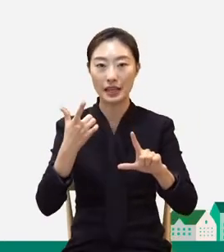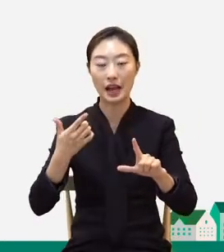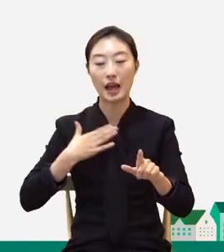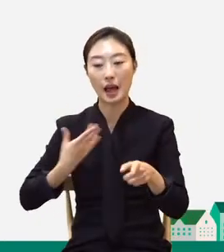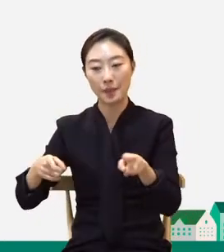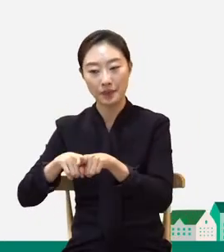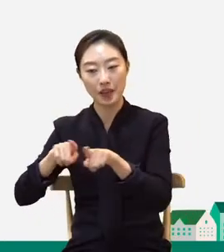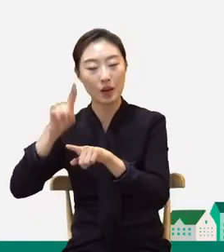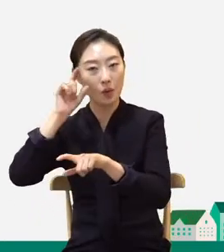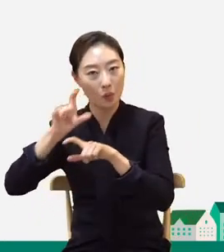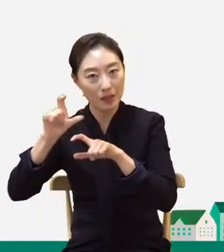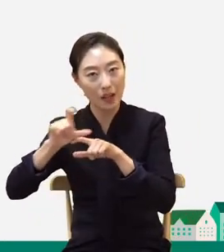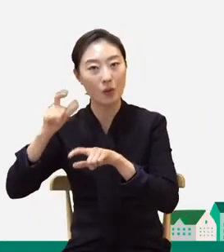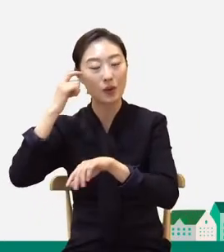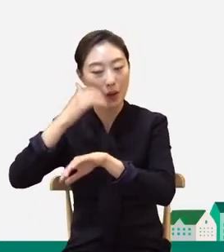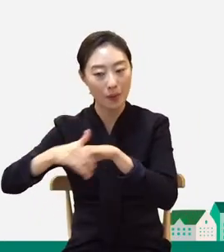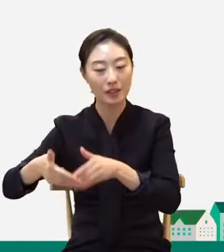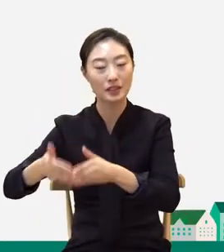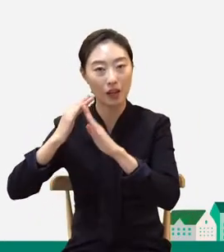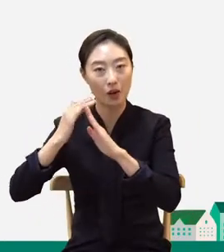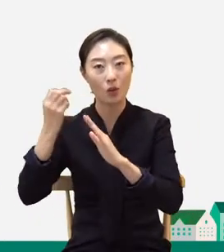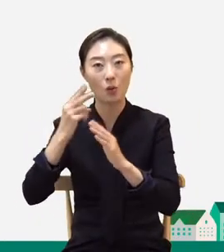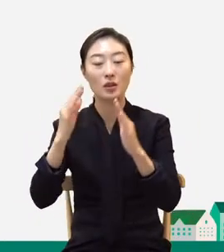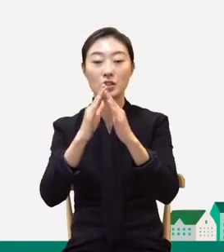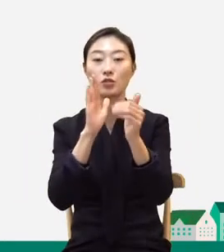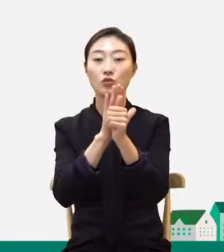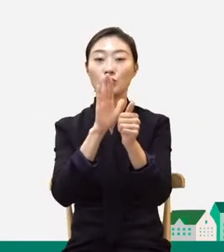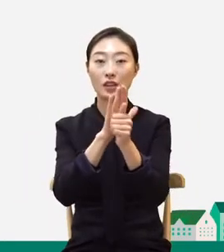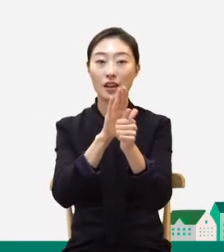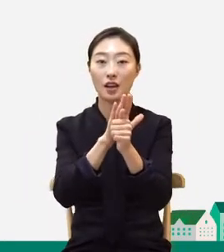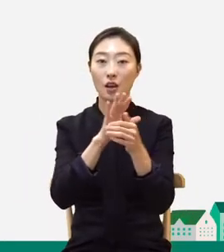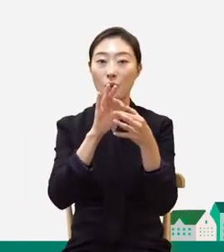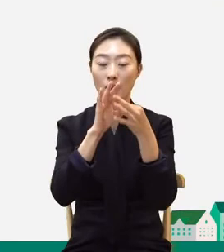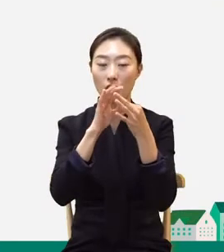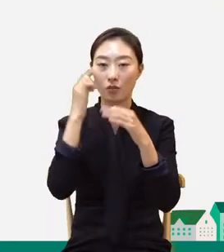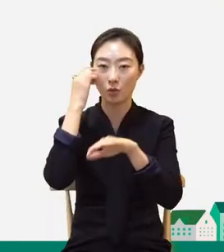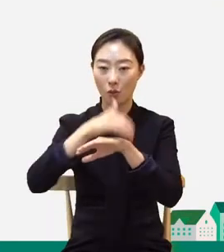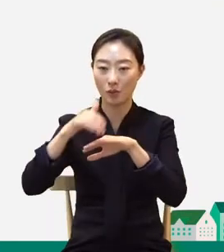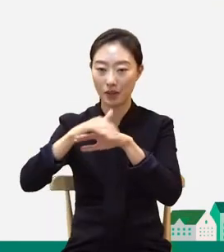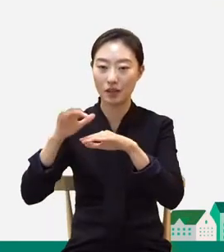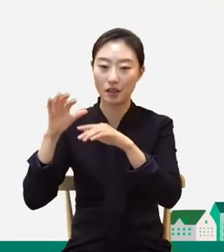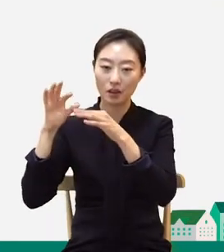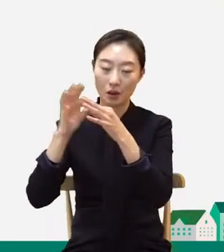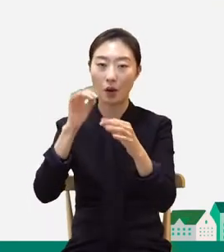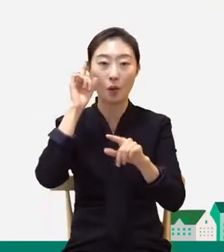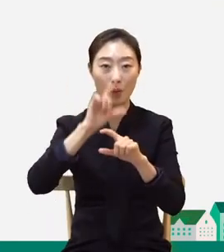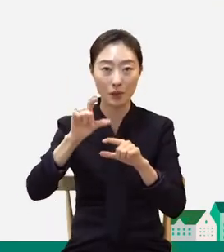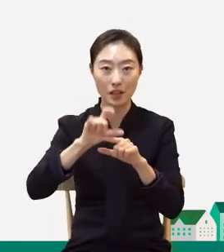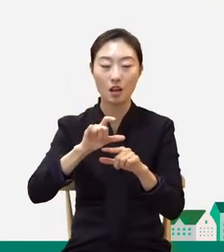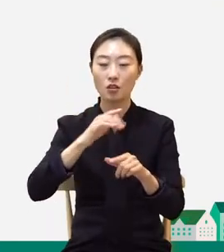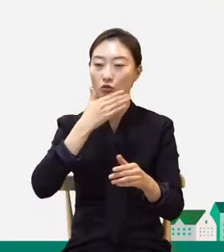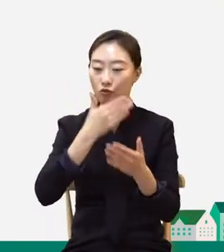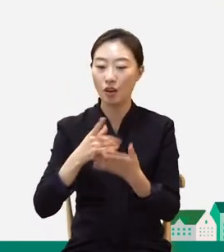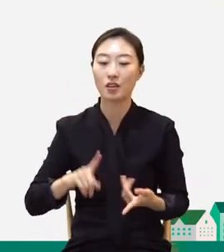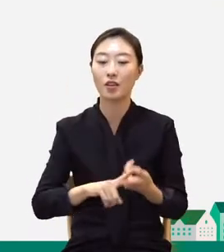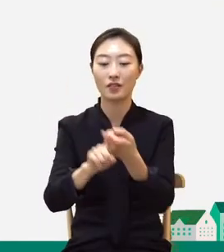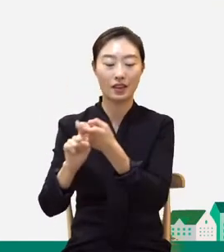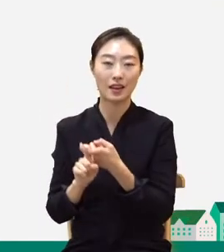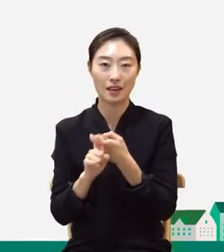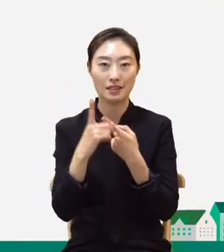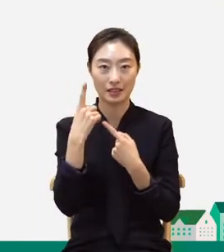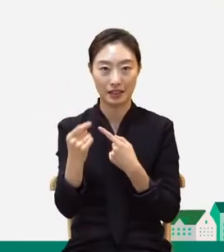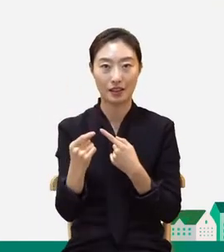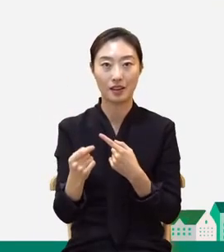하고 고민하는 과정들 또 지원주택을 중심으로 고민하는 과정도 되게 중요한 연대라고 생각이 들고요.